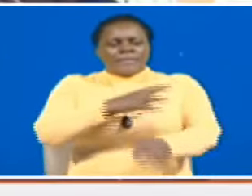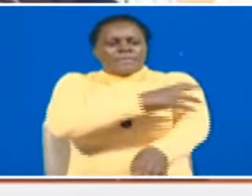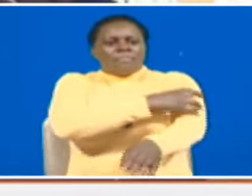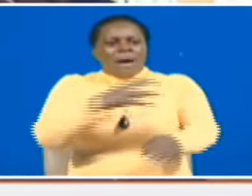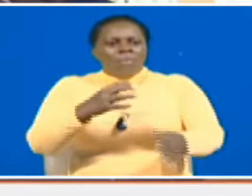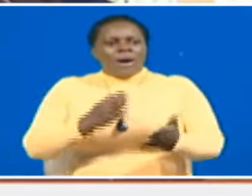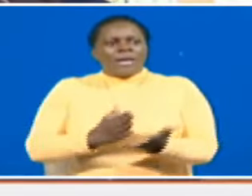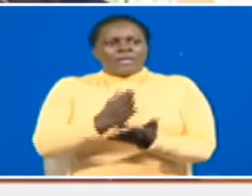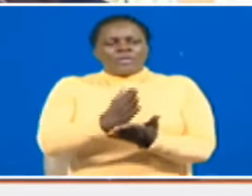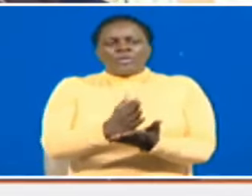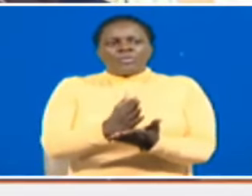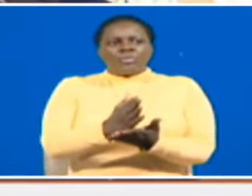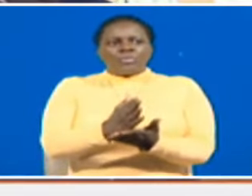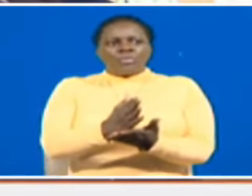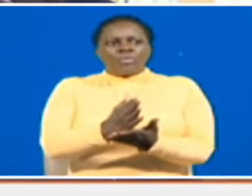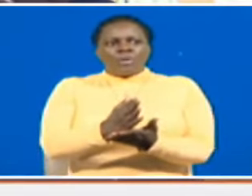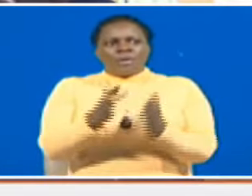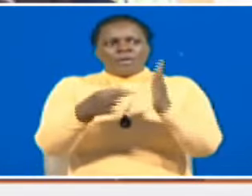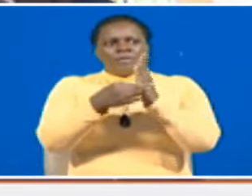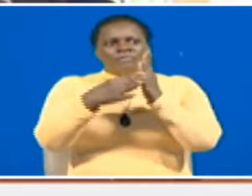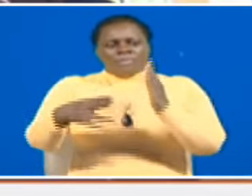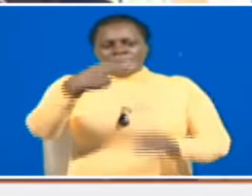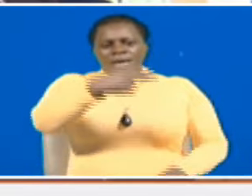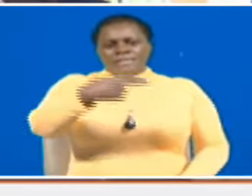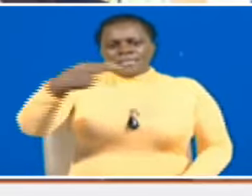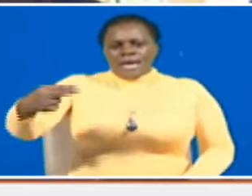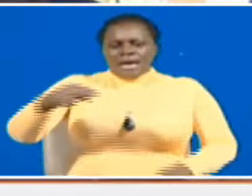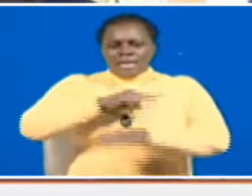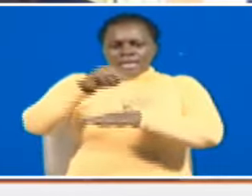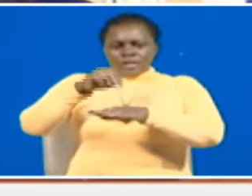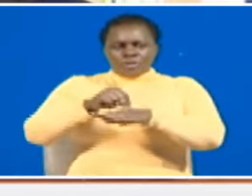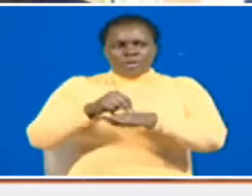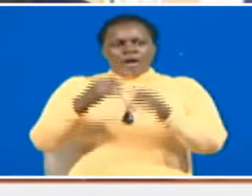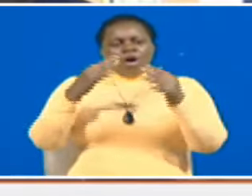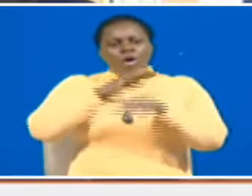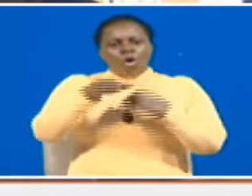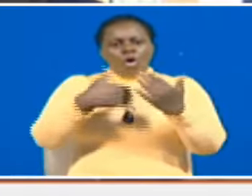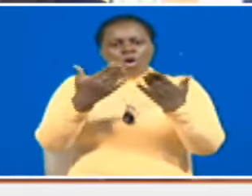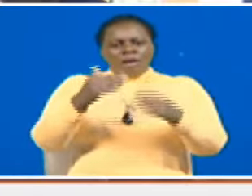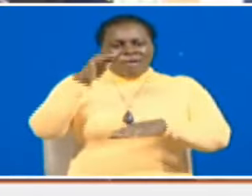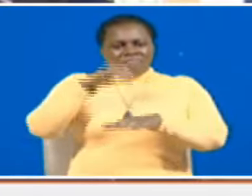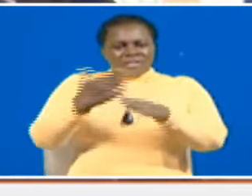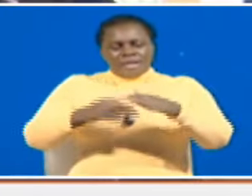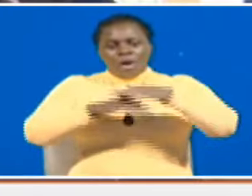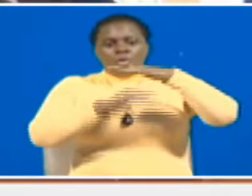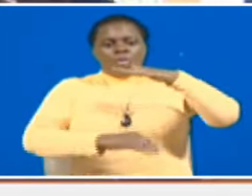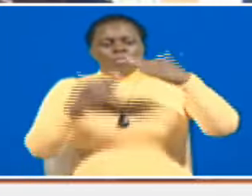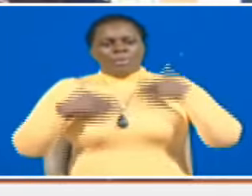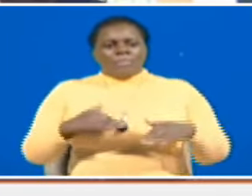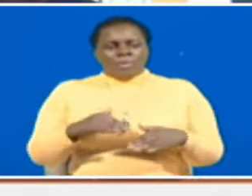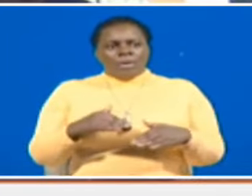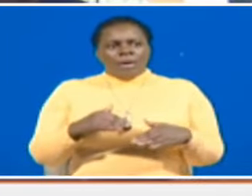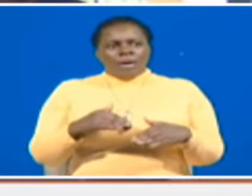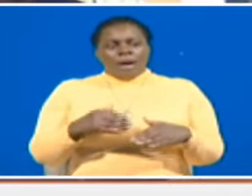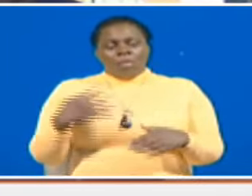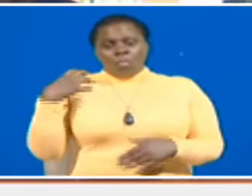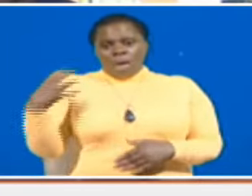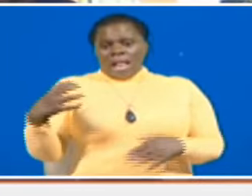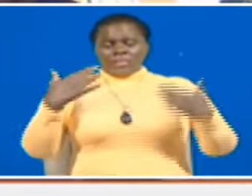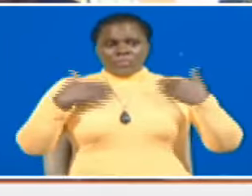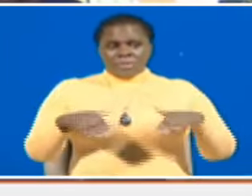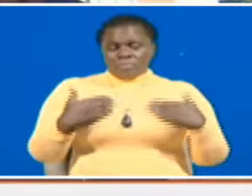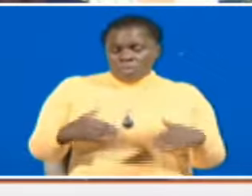kupitia the famous hustler nation, wale sahi wanaathirika ni wale wa chini, kwa sababu wale wako na mali,